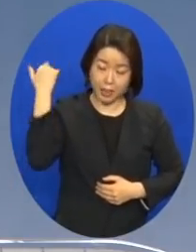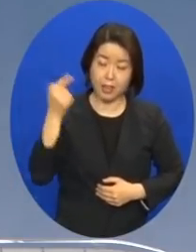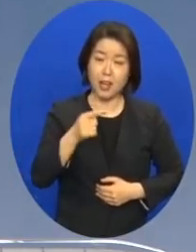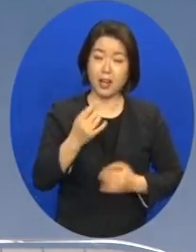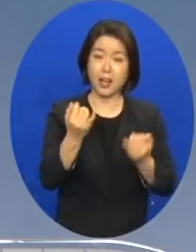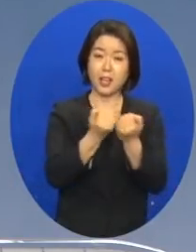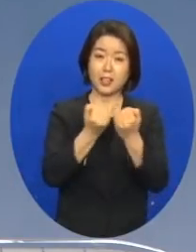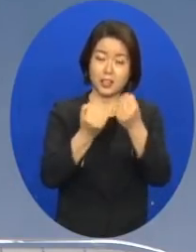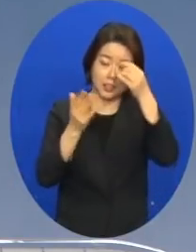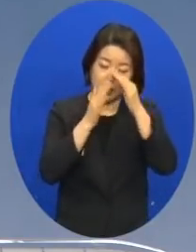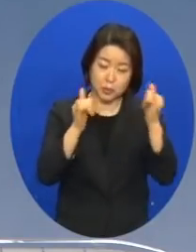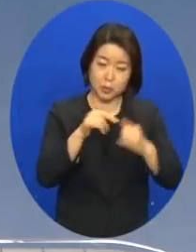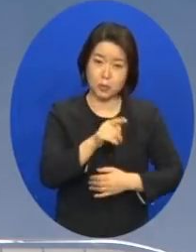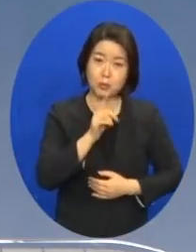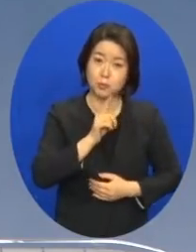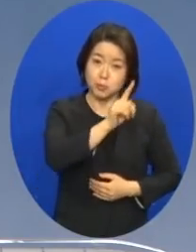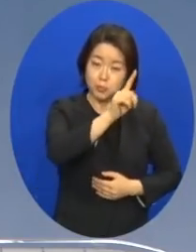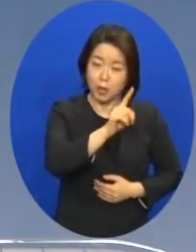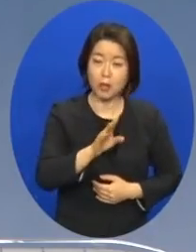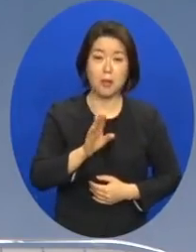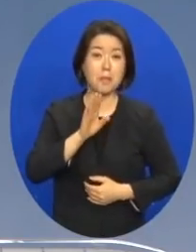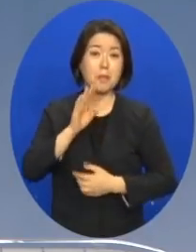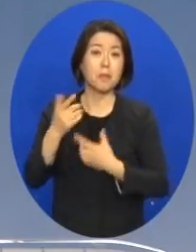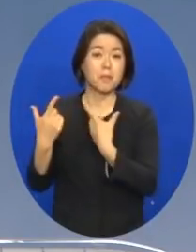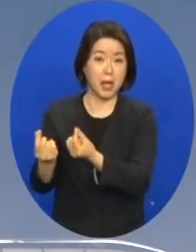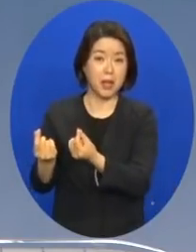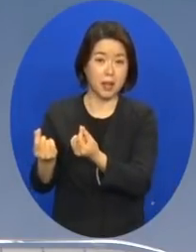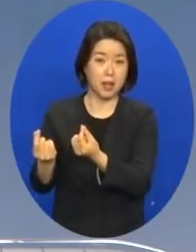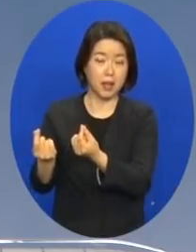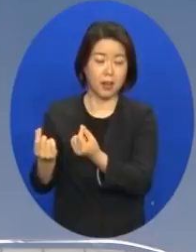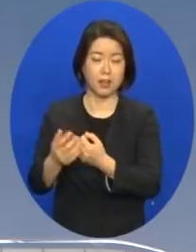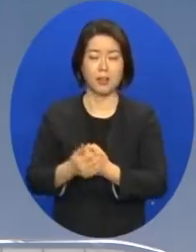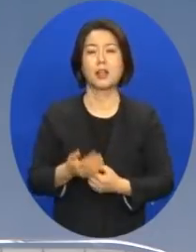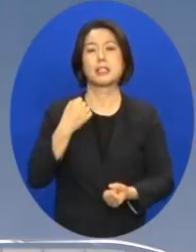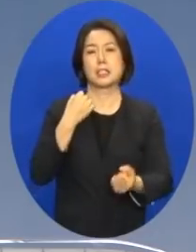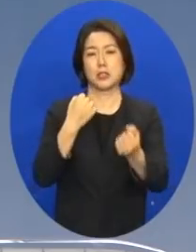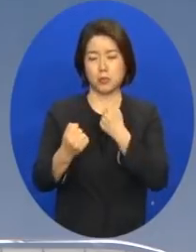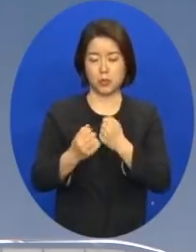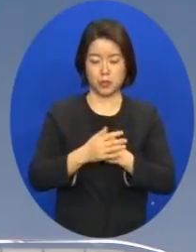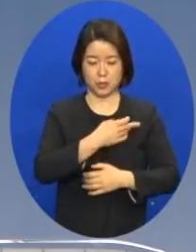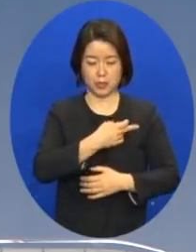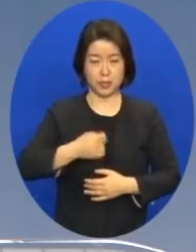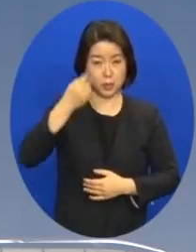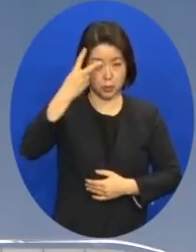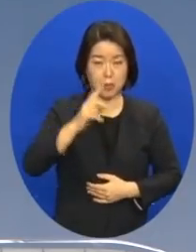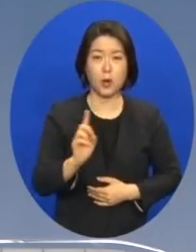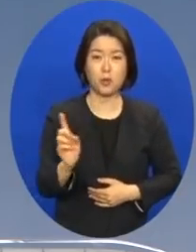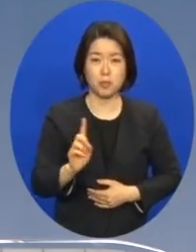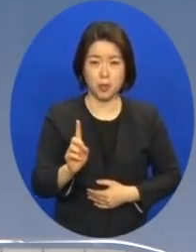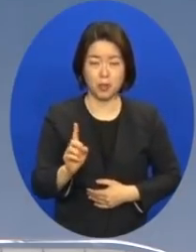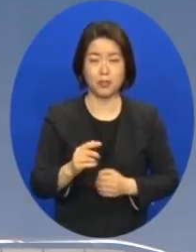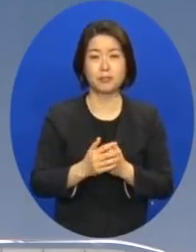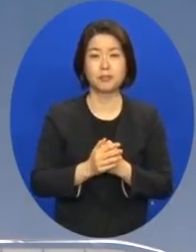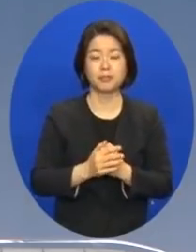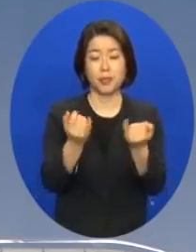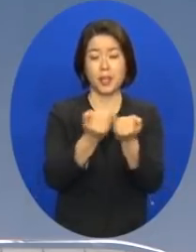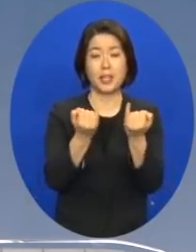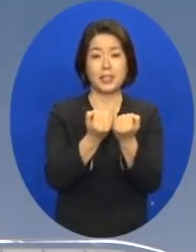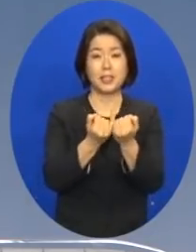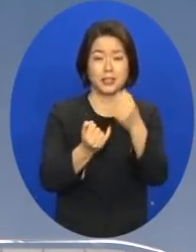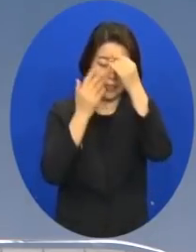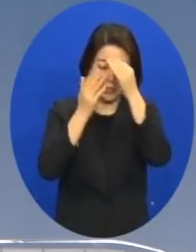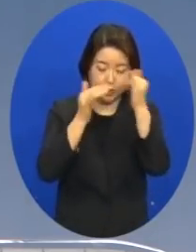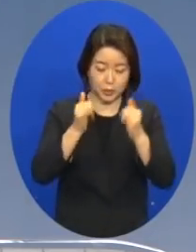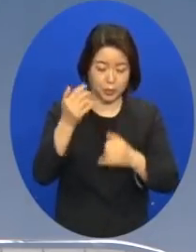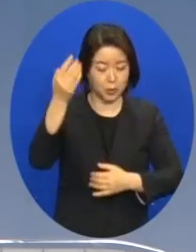여자 성도들의 주장이 옳구나, 그럴 수 있는 거죠. 그런데도 사도 바울은 여자 성도들에게 머리에 수건을